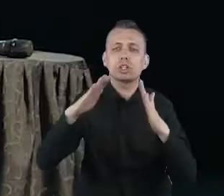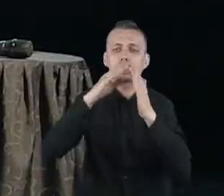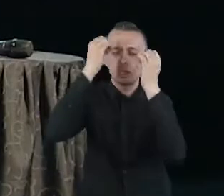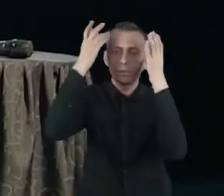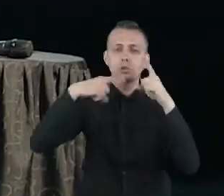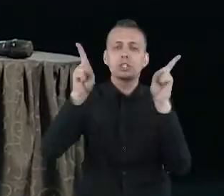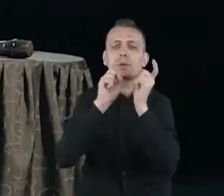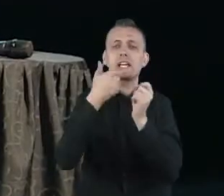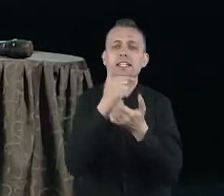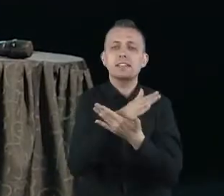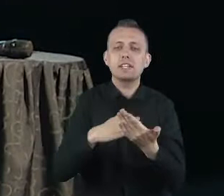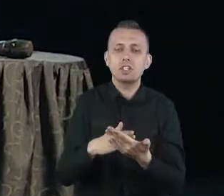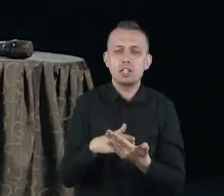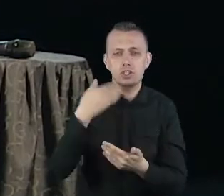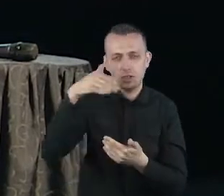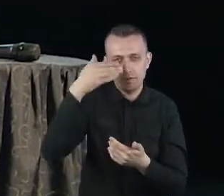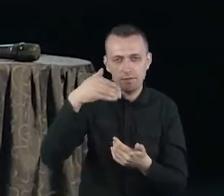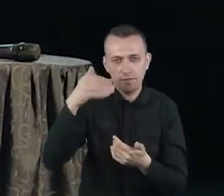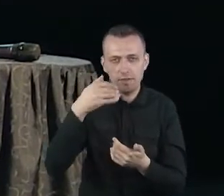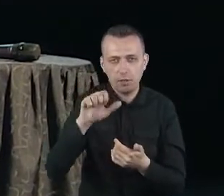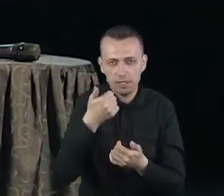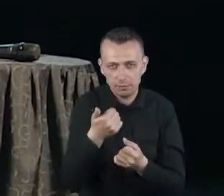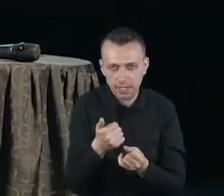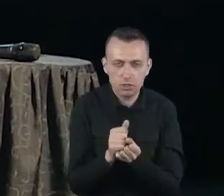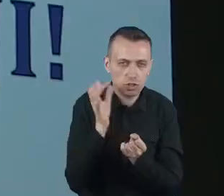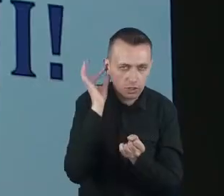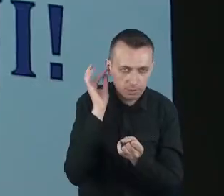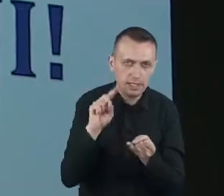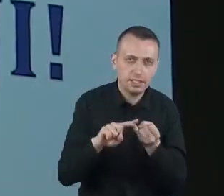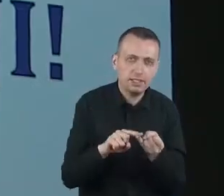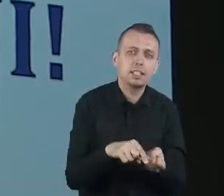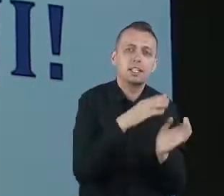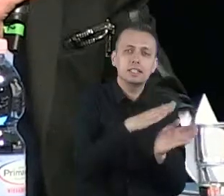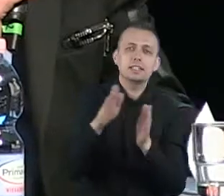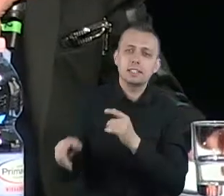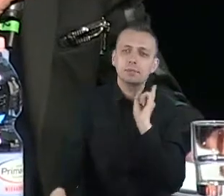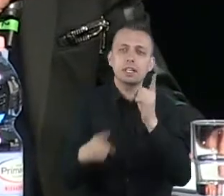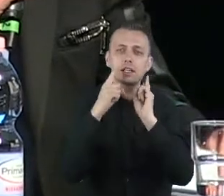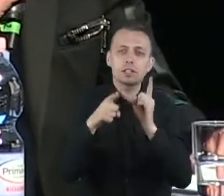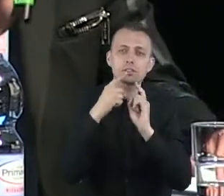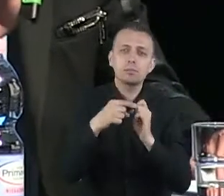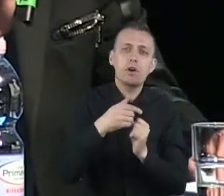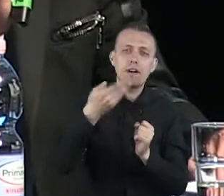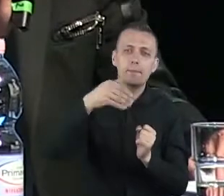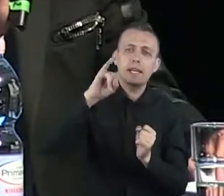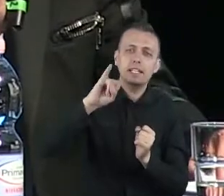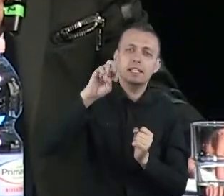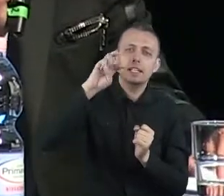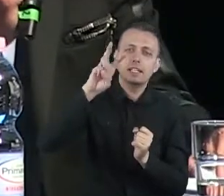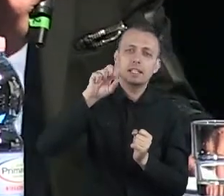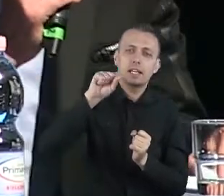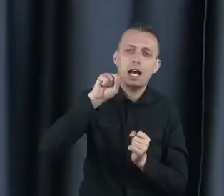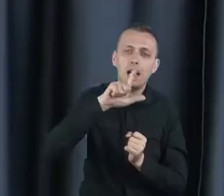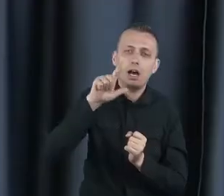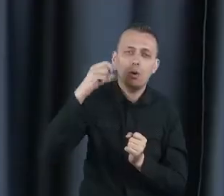Kultury. Spotkanie składało się z dwóch części. Wykład Moniki Mularskiej-Kucharek i pogadanka Michała Wiśniewskiego. Dlaczego jestem zmotywowany